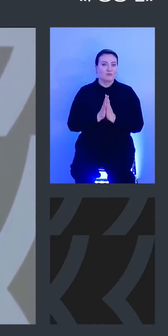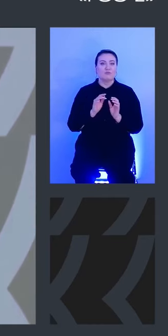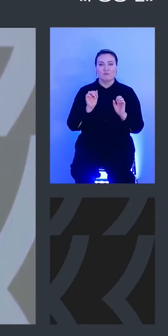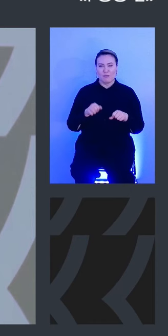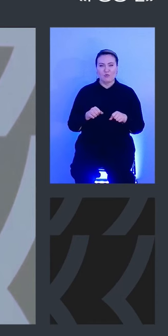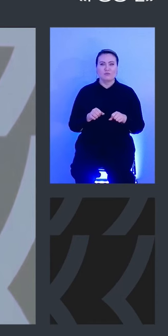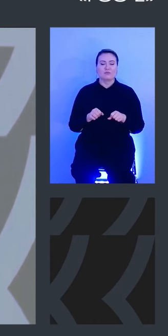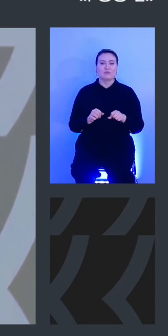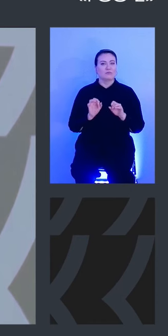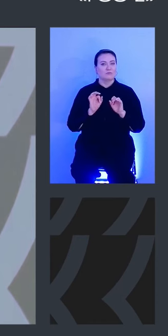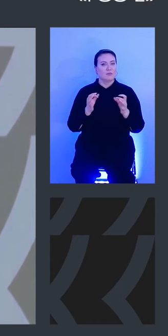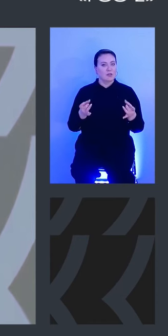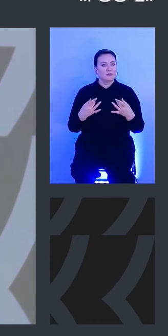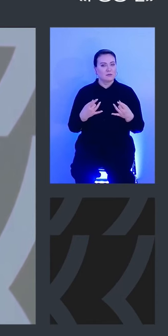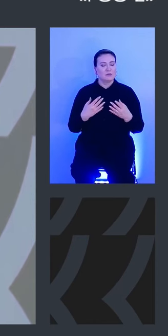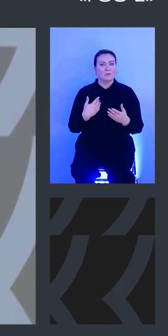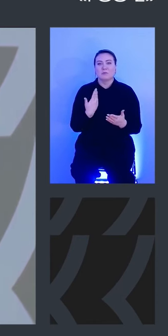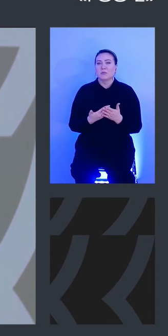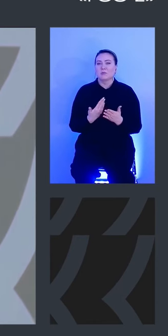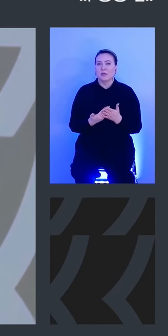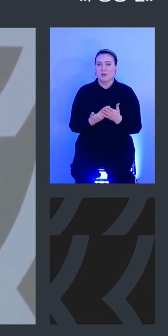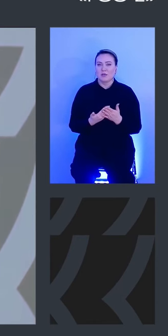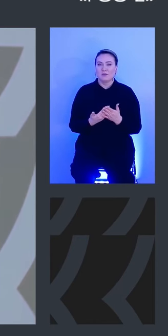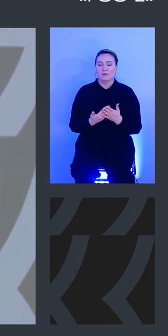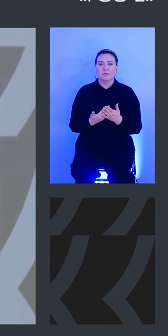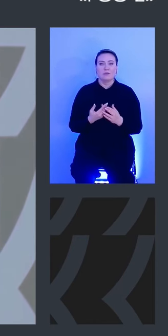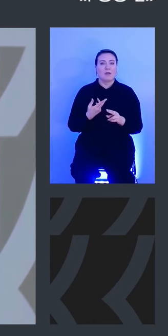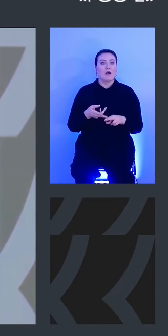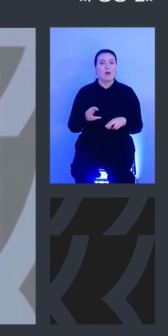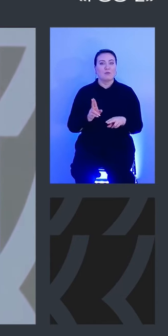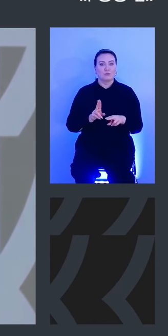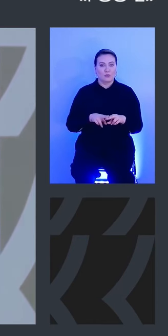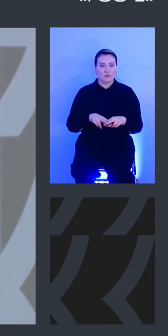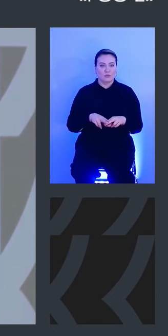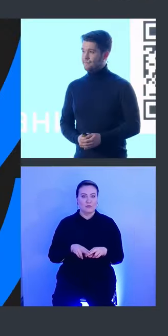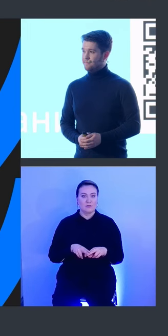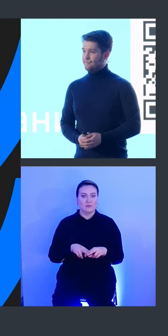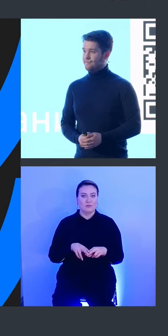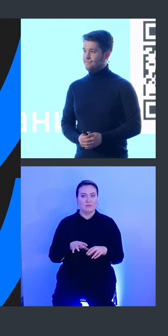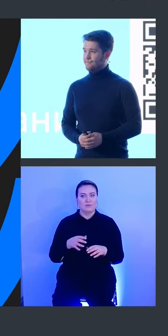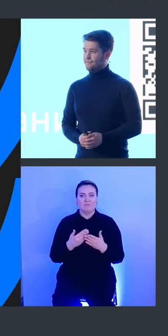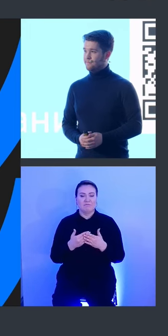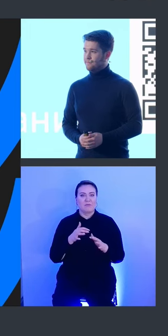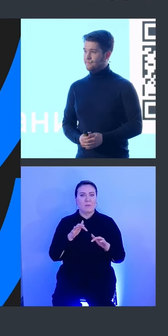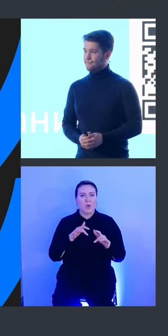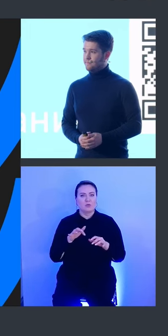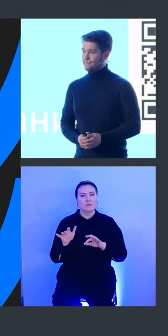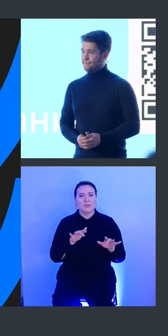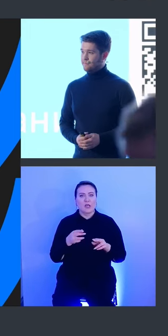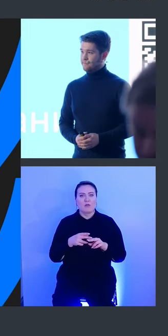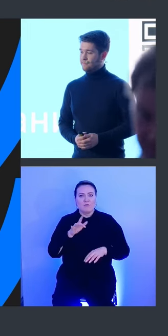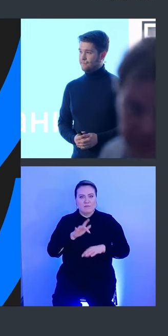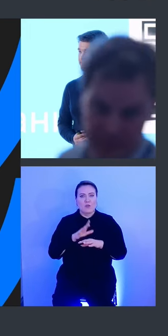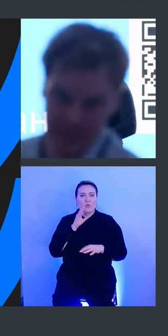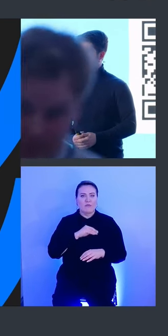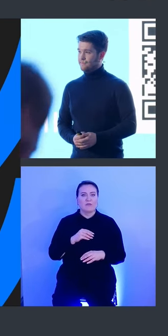Можешь, пожалуйста, рассказать примеры, действия злоумышленников, которые удалось выявить